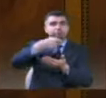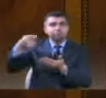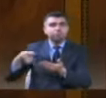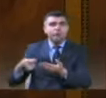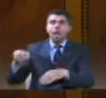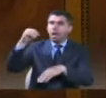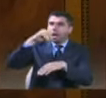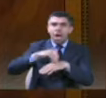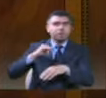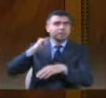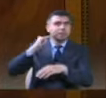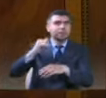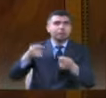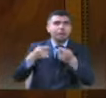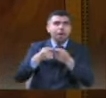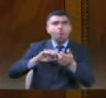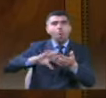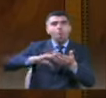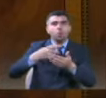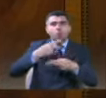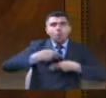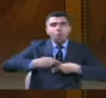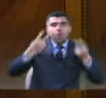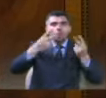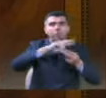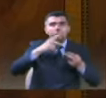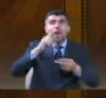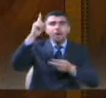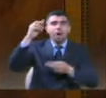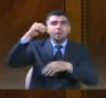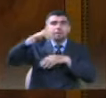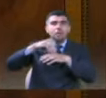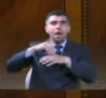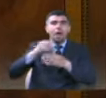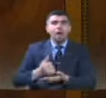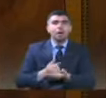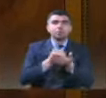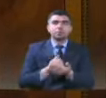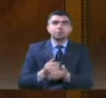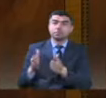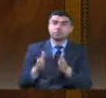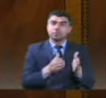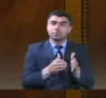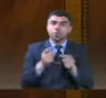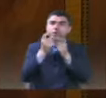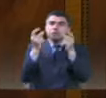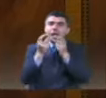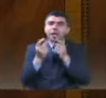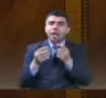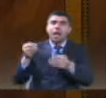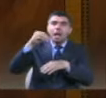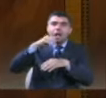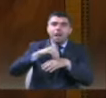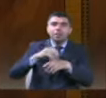وما زلت وساظل اؤكد على توفيق الله سبحانه وتعالى، بقاو المقاولات. قالوا لك شي اخوان المقاولات